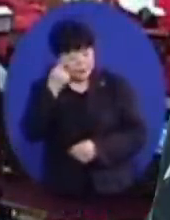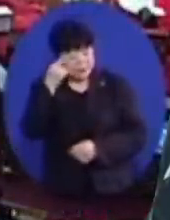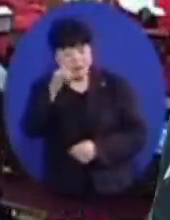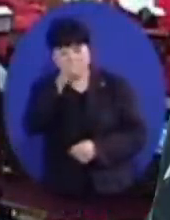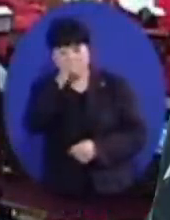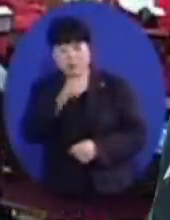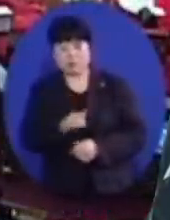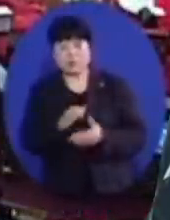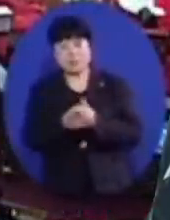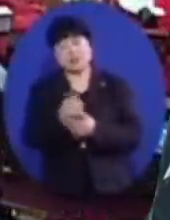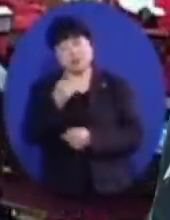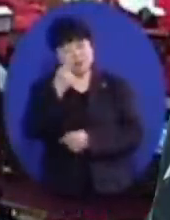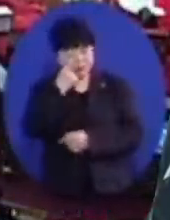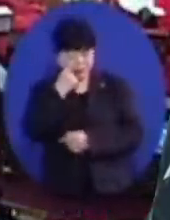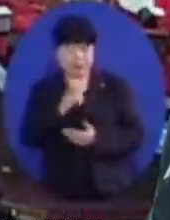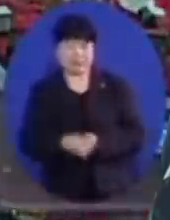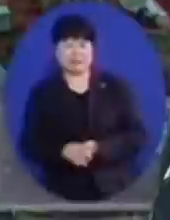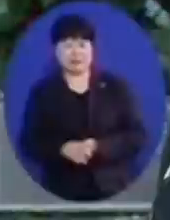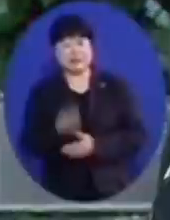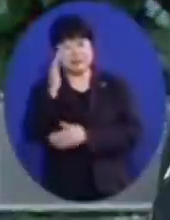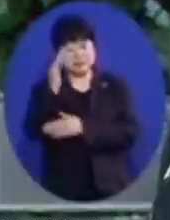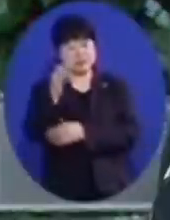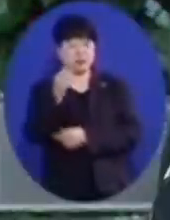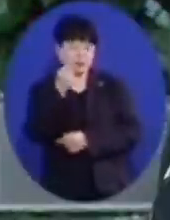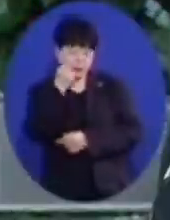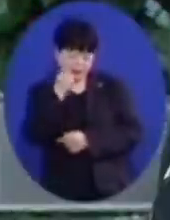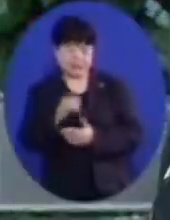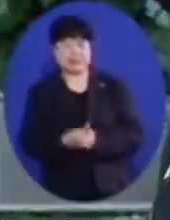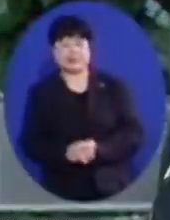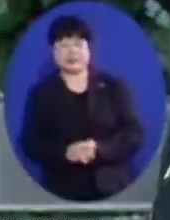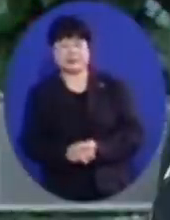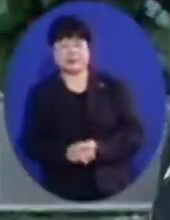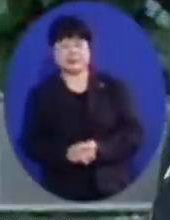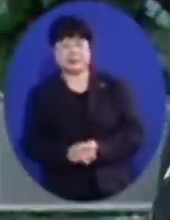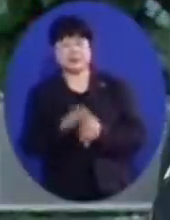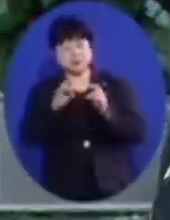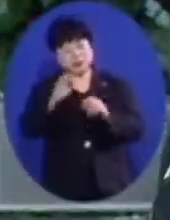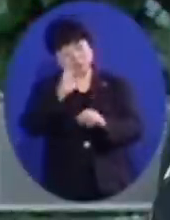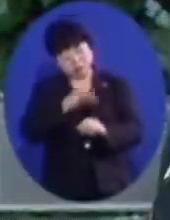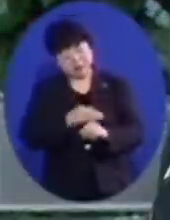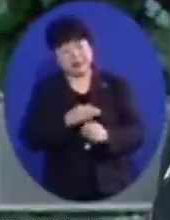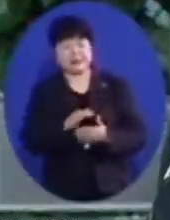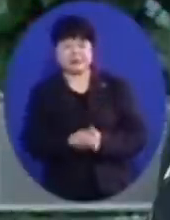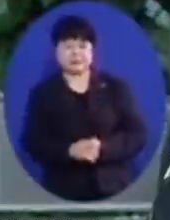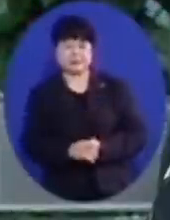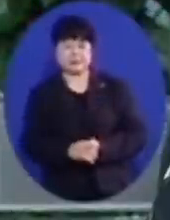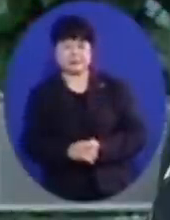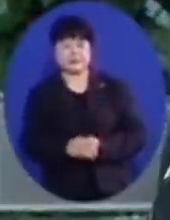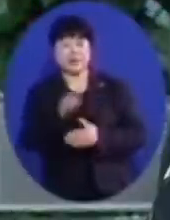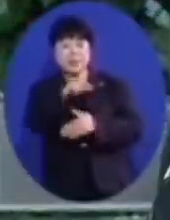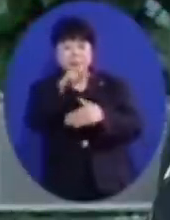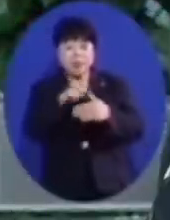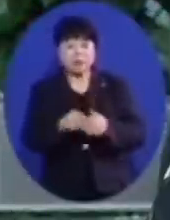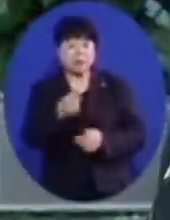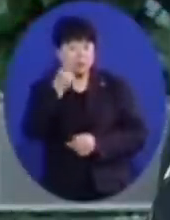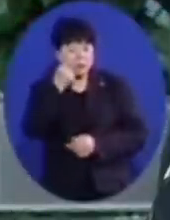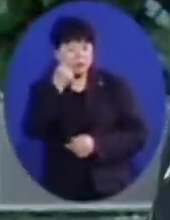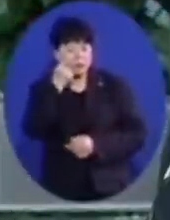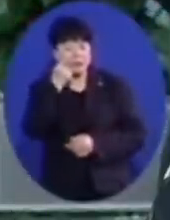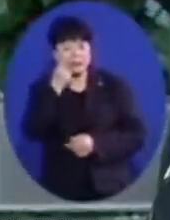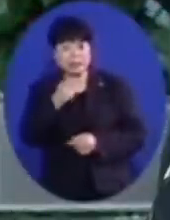것을 기도 나는 기도 못해요 설교 난 설교 못해요 전도 남천도 못해요 마음에 못한다고